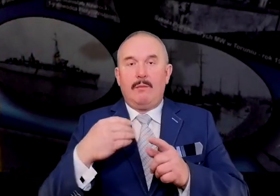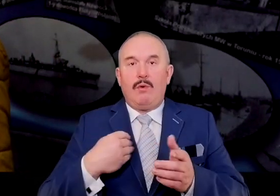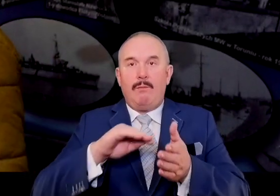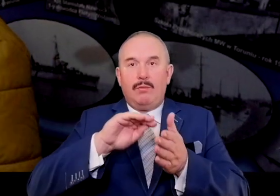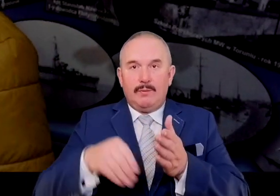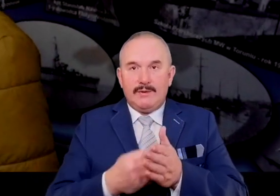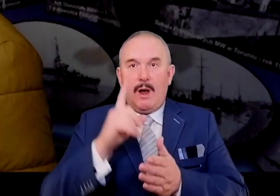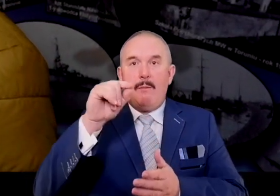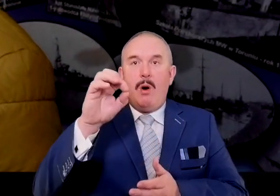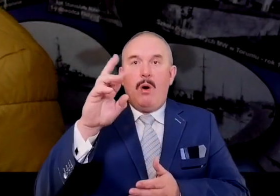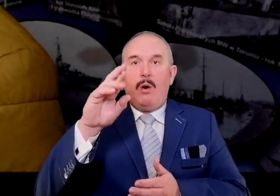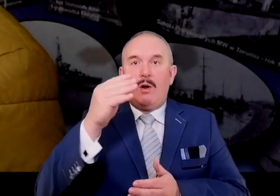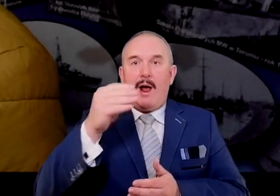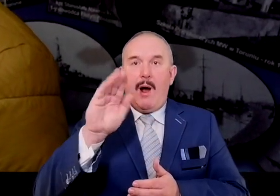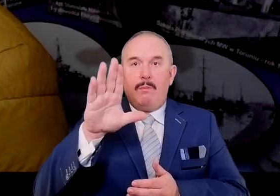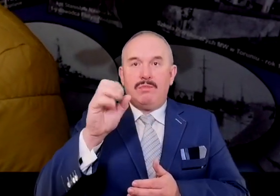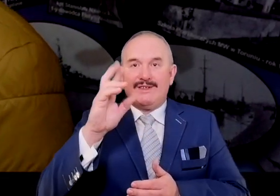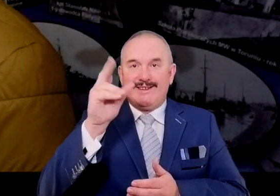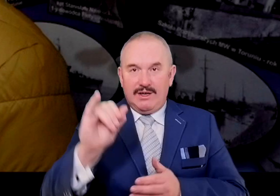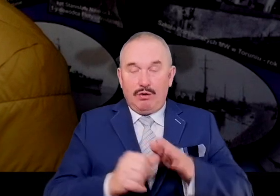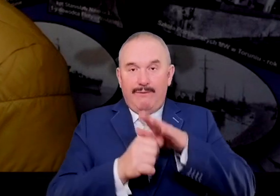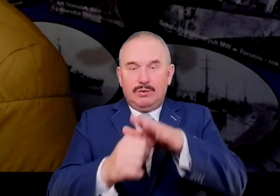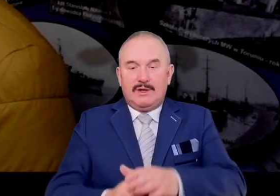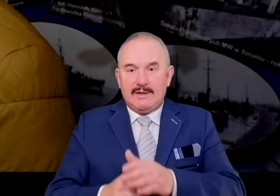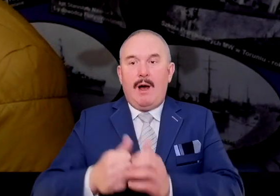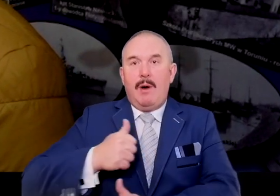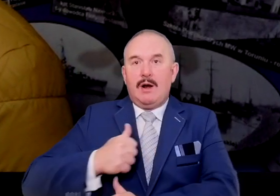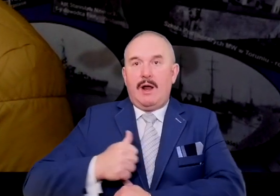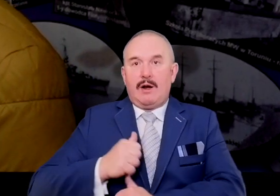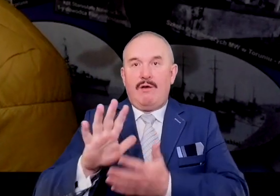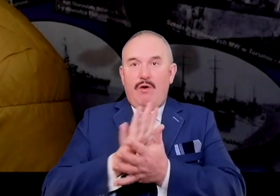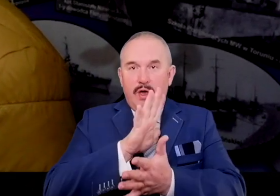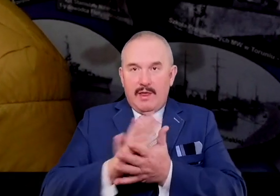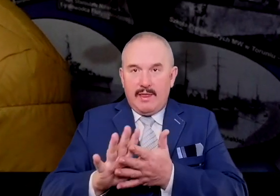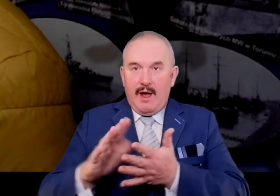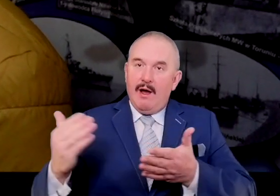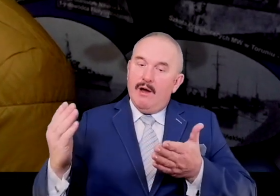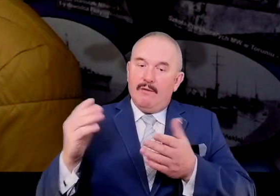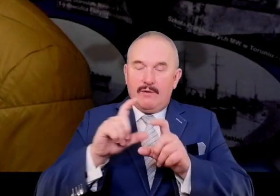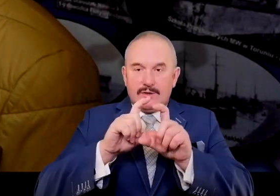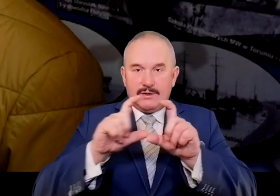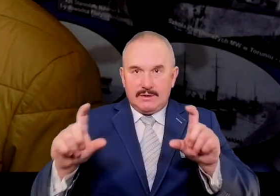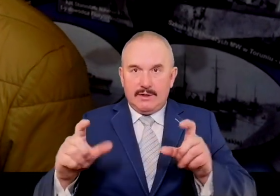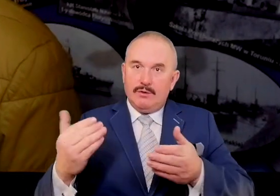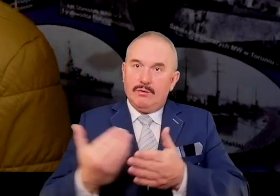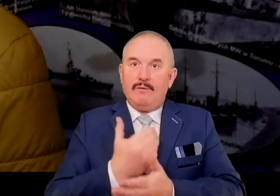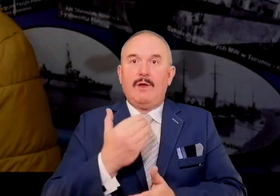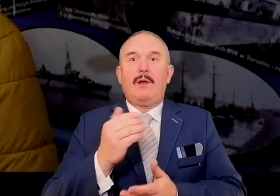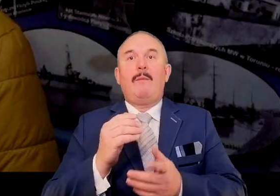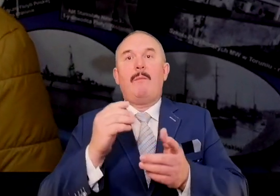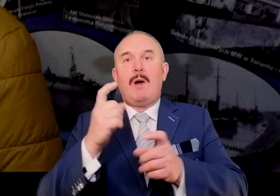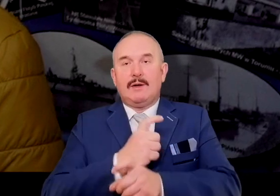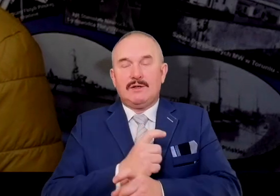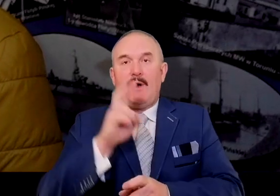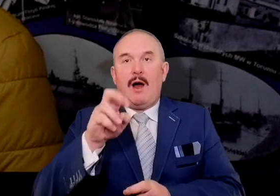podpisali Kazimierz Poremski, dowódca naszej marynarki wojennej w czasie odradzania się państwa polskiego, generał Józef